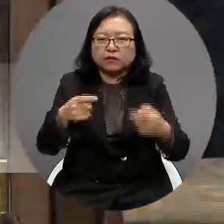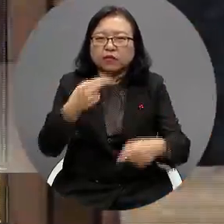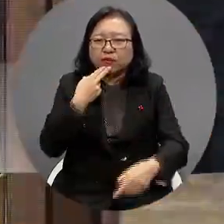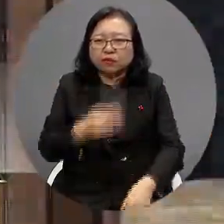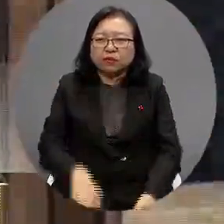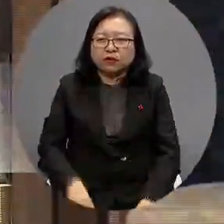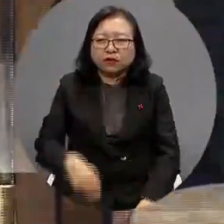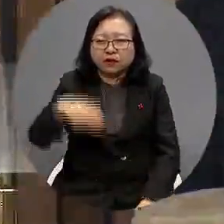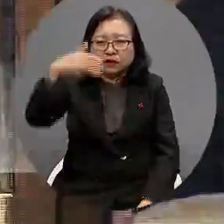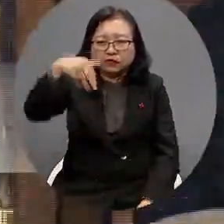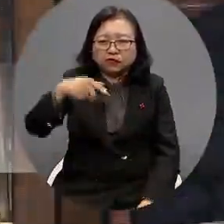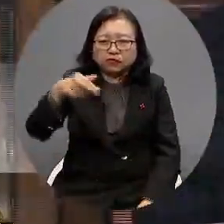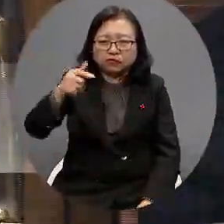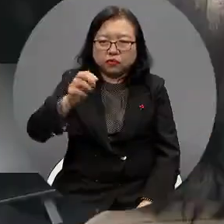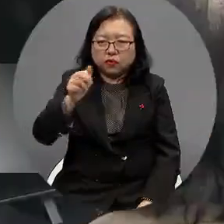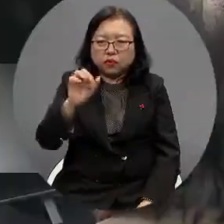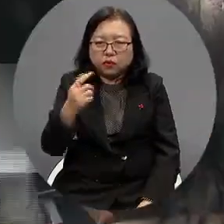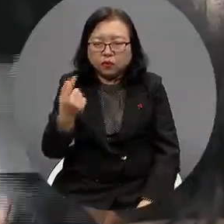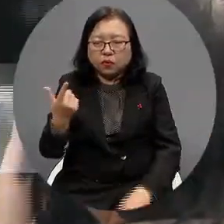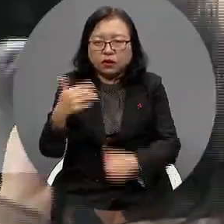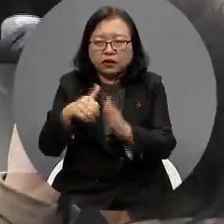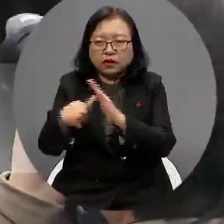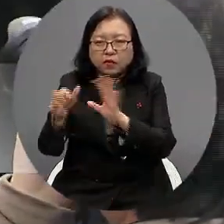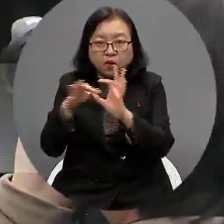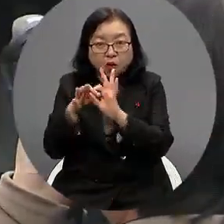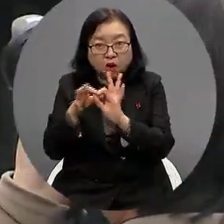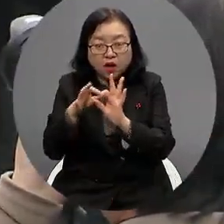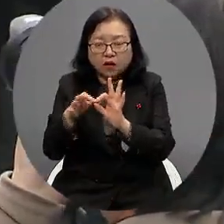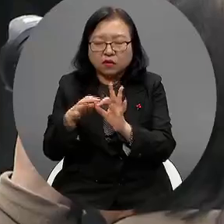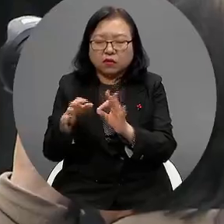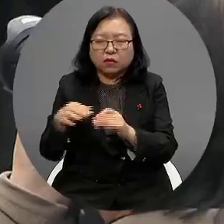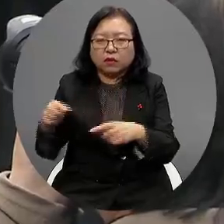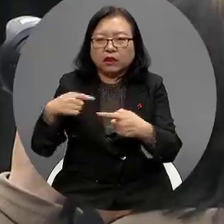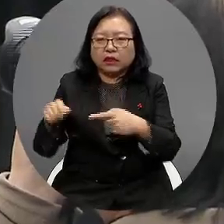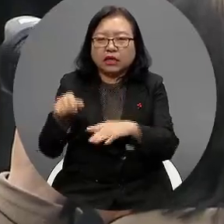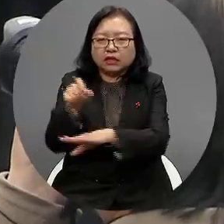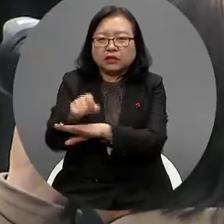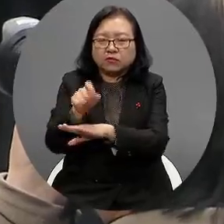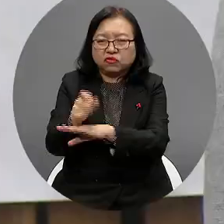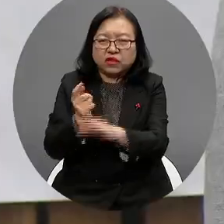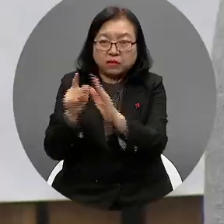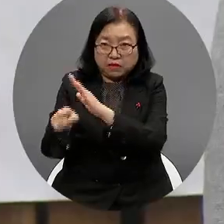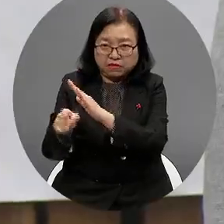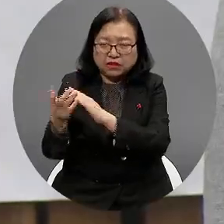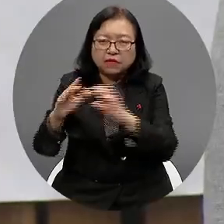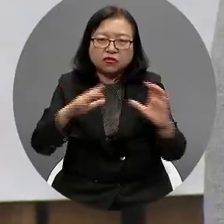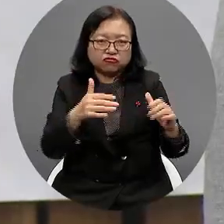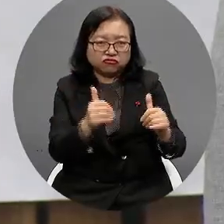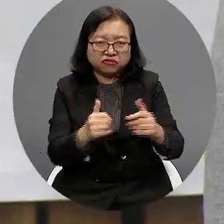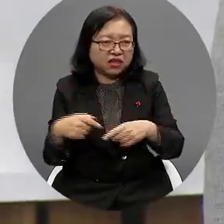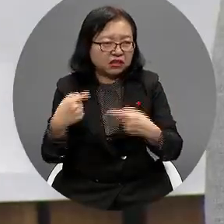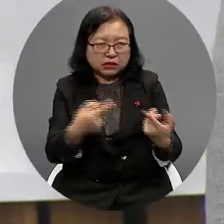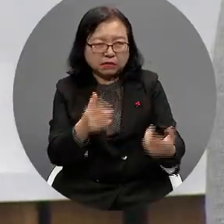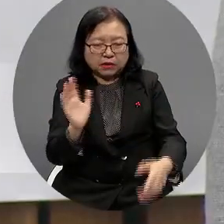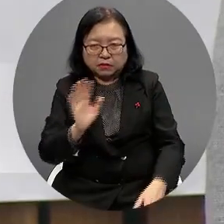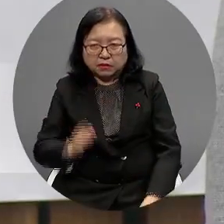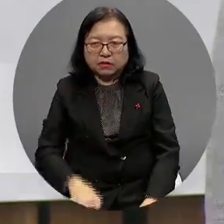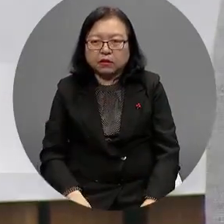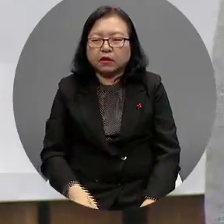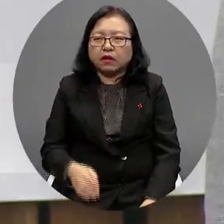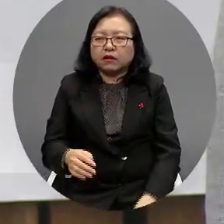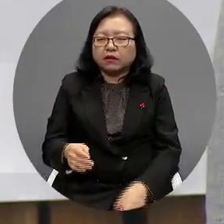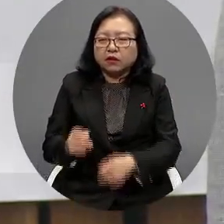원내대표의 연락을 받고 국민의힘 당사로 갔지만 본회의장에는 들어가지 않았습니다. 한 의원은 갑작스런 상황에 경황이